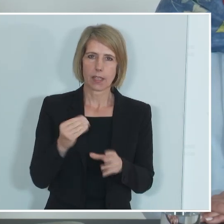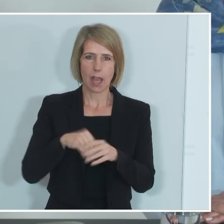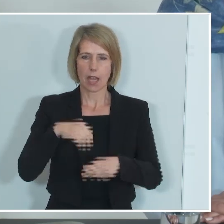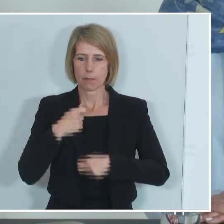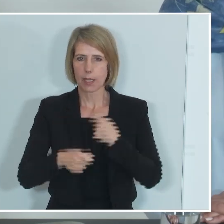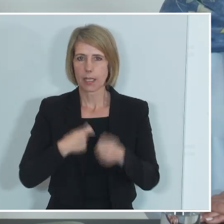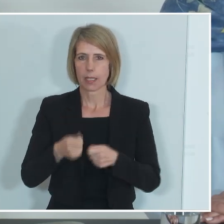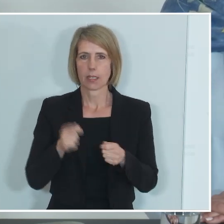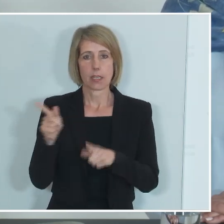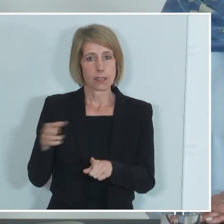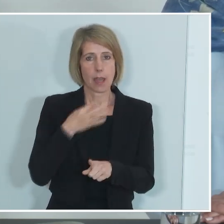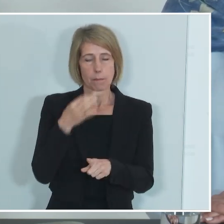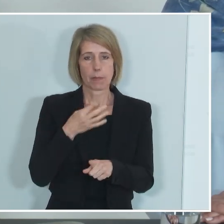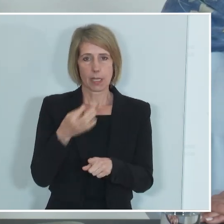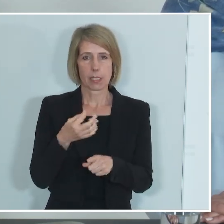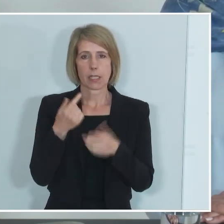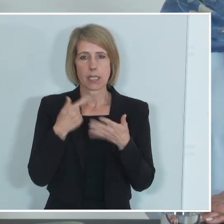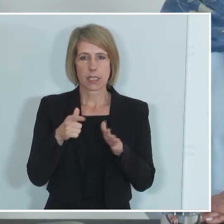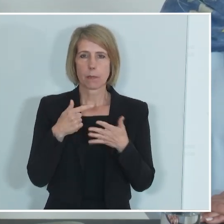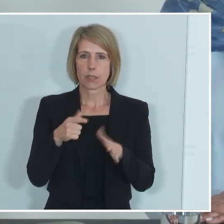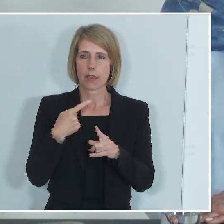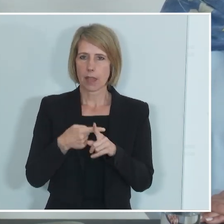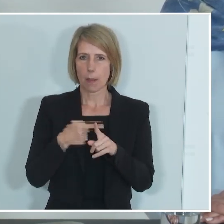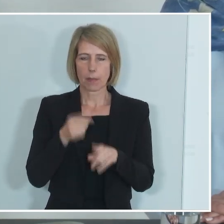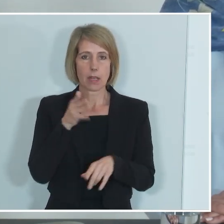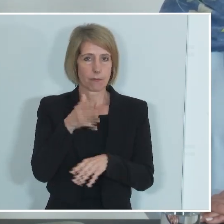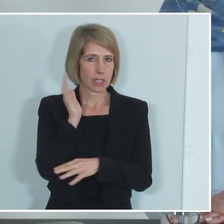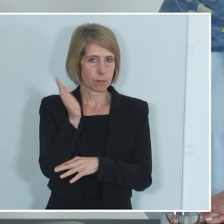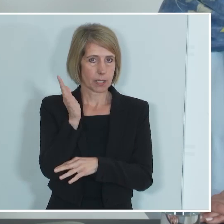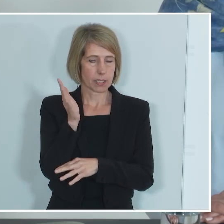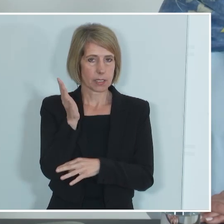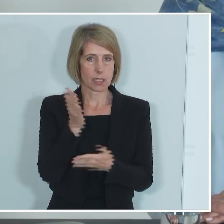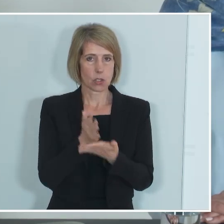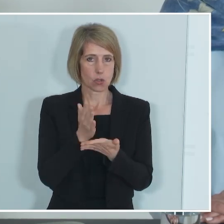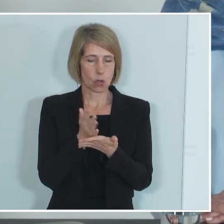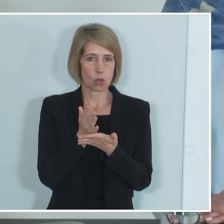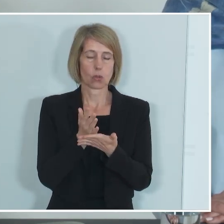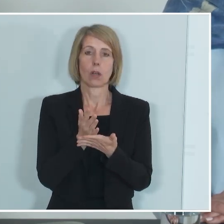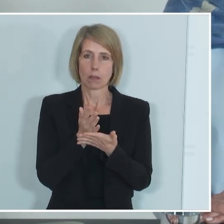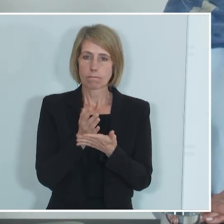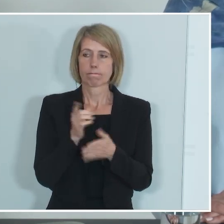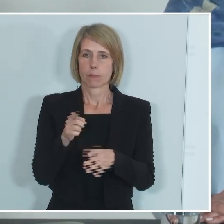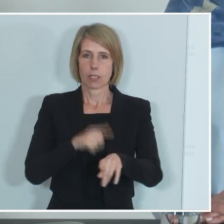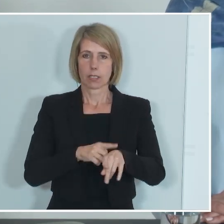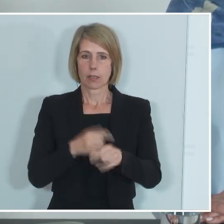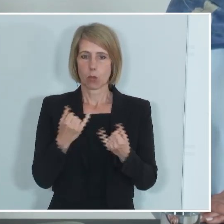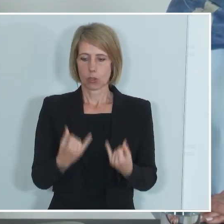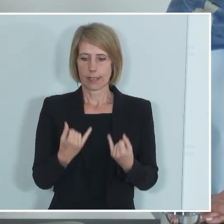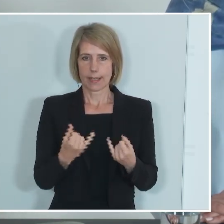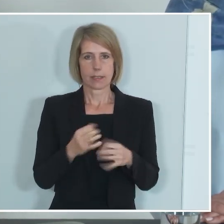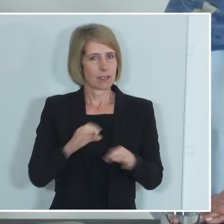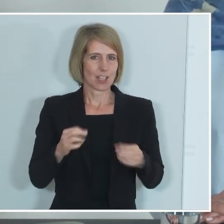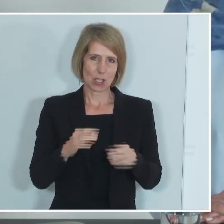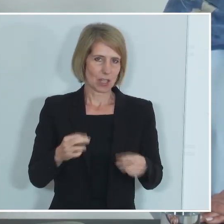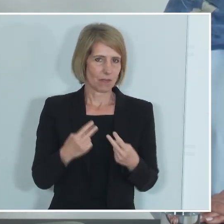die Weiterentwicklung des Binnenmarkts wird am 17. April präsentiert. Ich halte wirklich den Zeitpunkt jetzt für sehr wichtig.